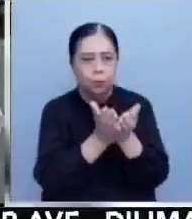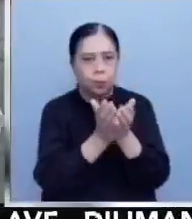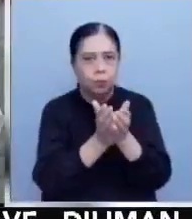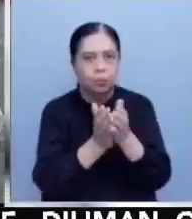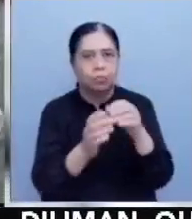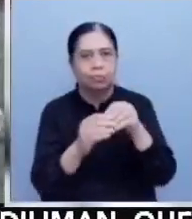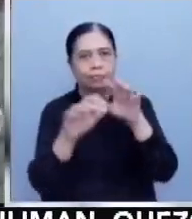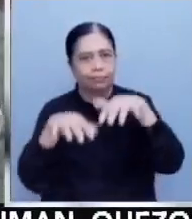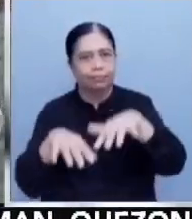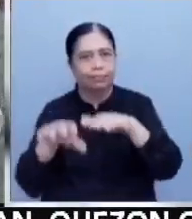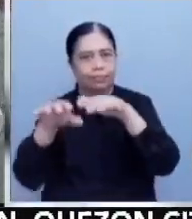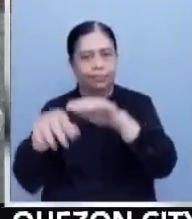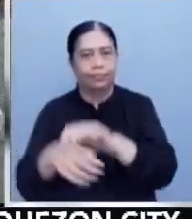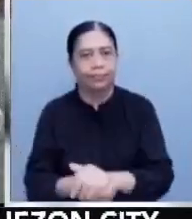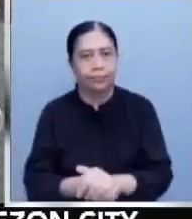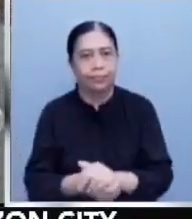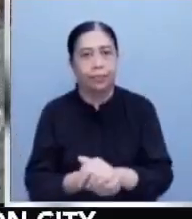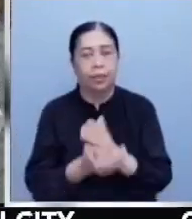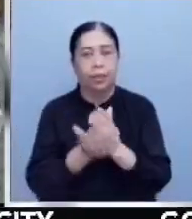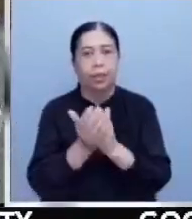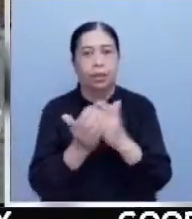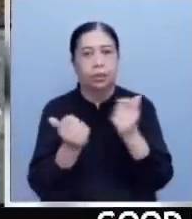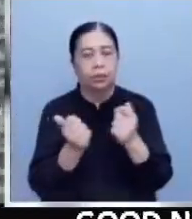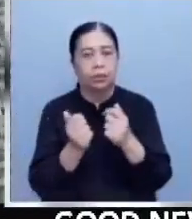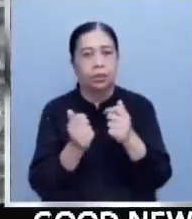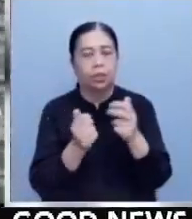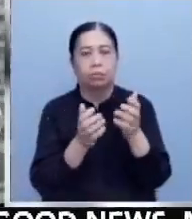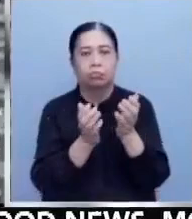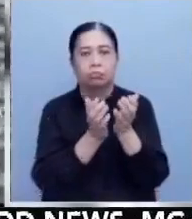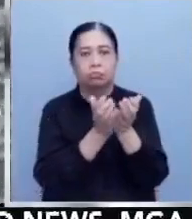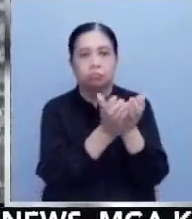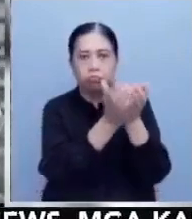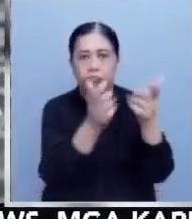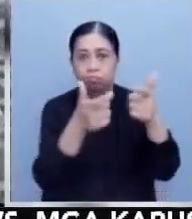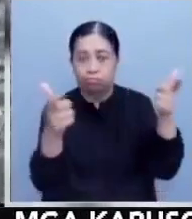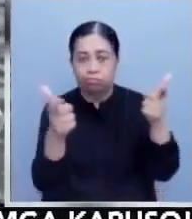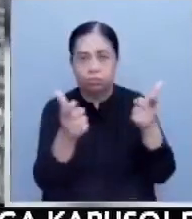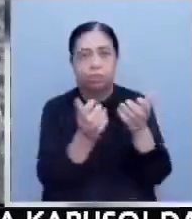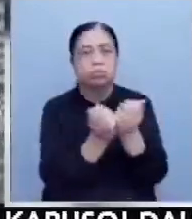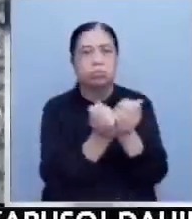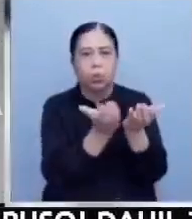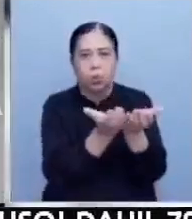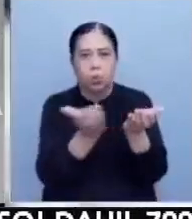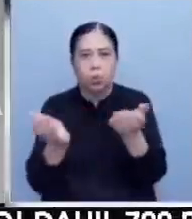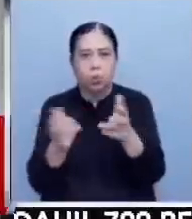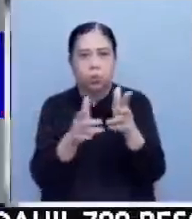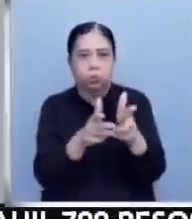dagat. Ilang barko ang nakidaong na rin sa Kasiguran Port para hindi mapuruhan ang husto ng bagyo.